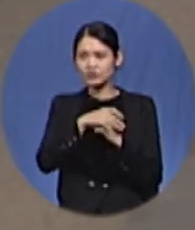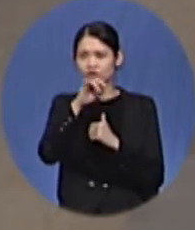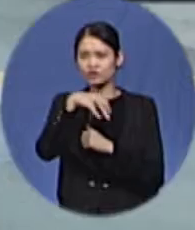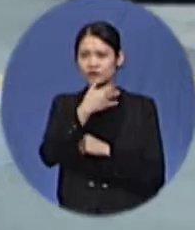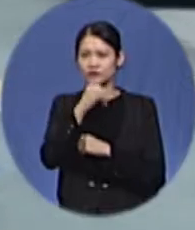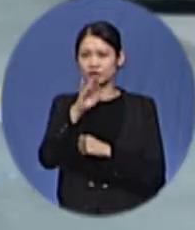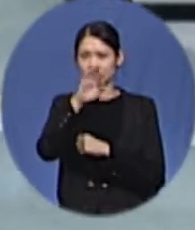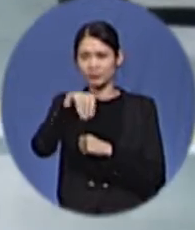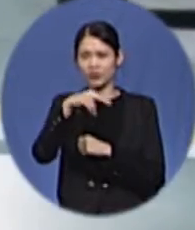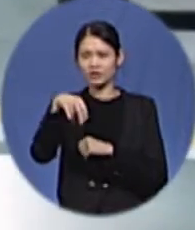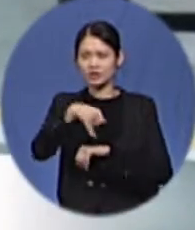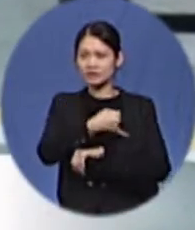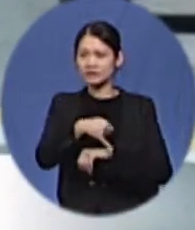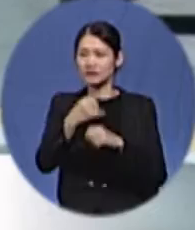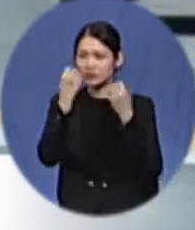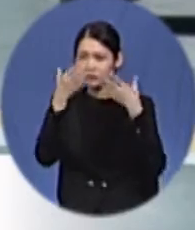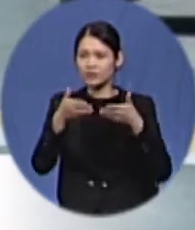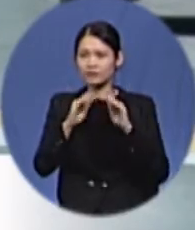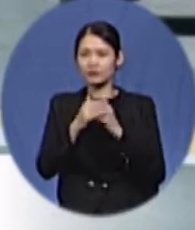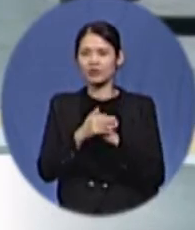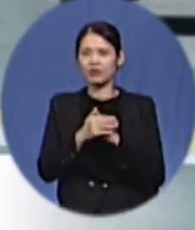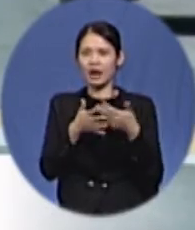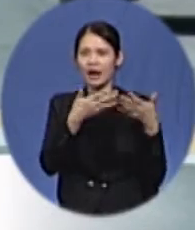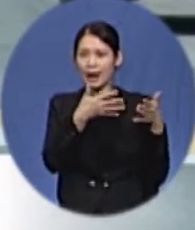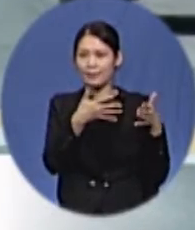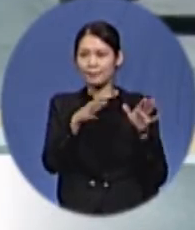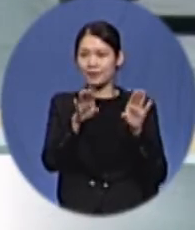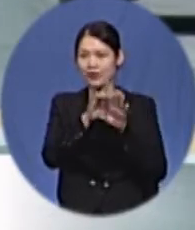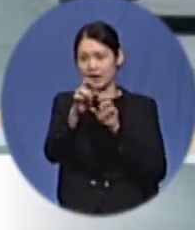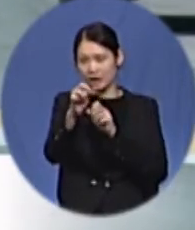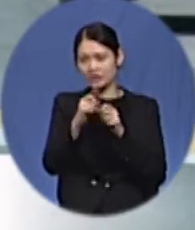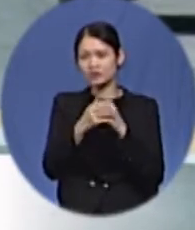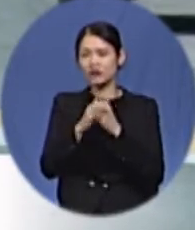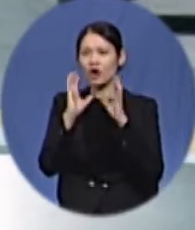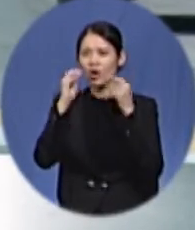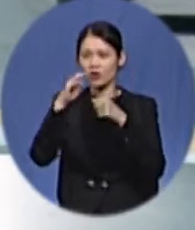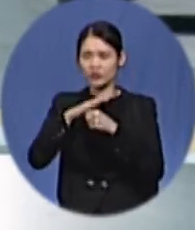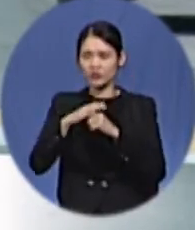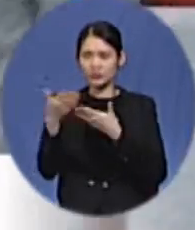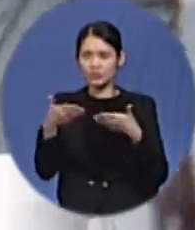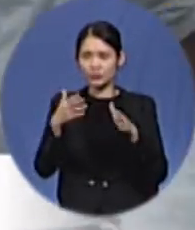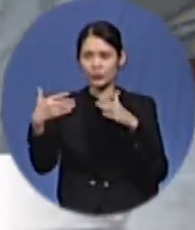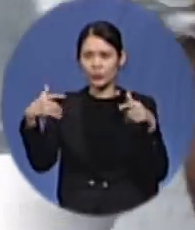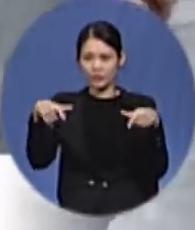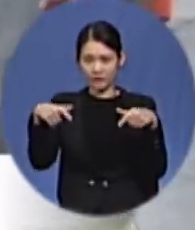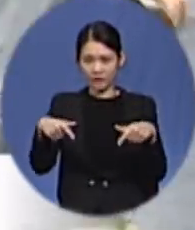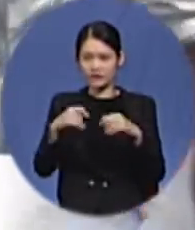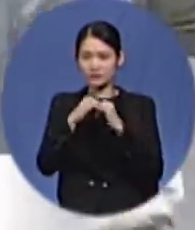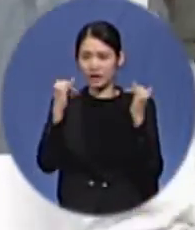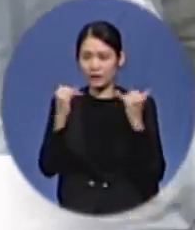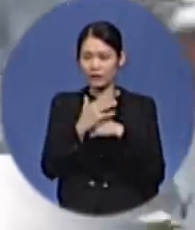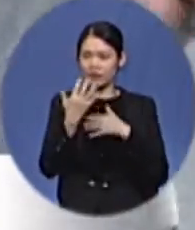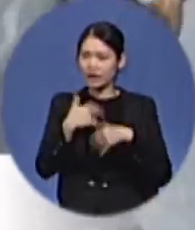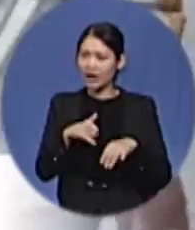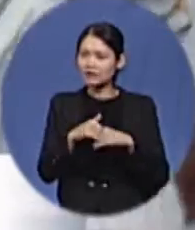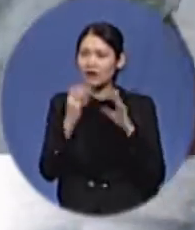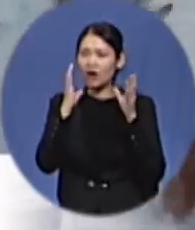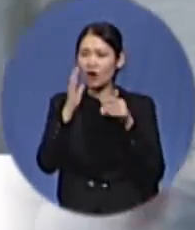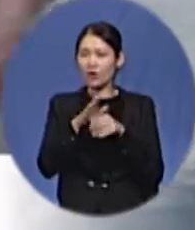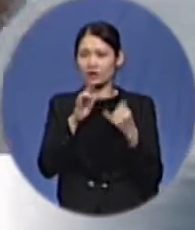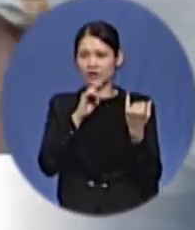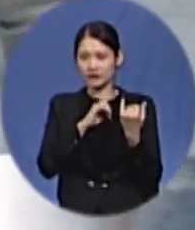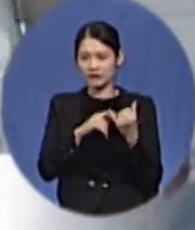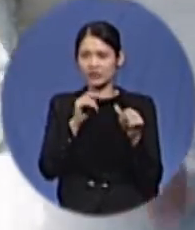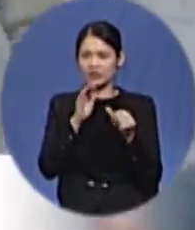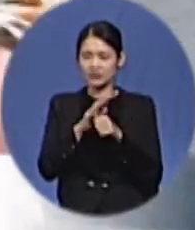도입합니다. 아파트 주출 입구라든가 어린이 통학로라든가 이런 부분에 사회적인 약자인 어린이는 물론이고